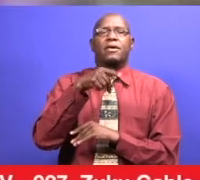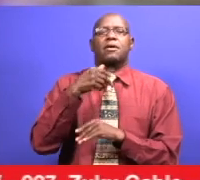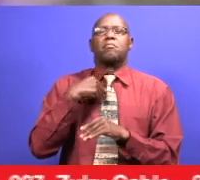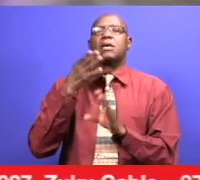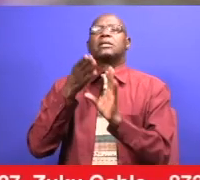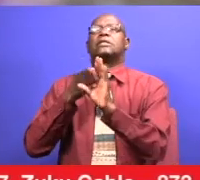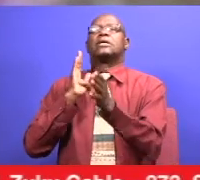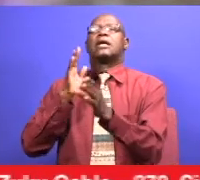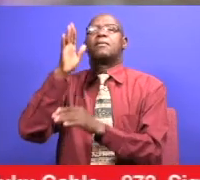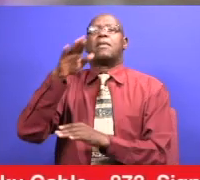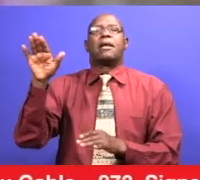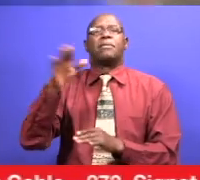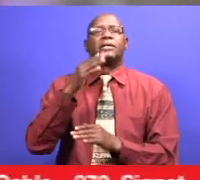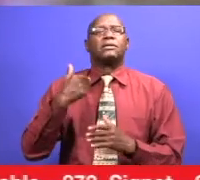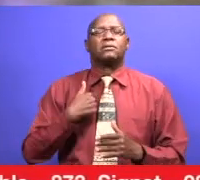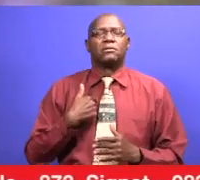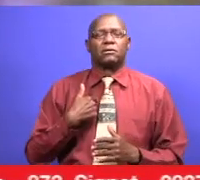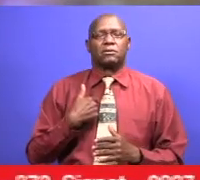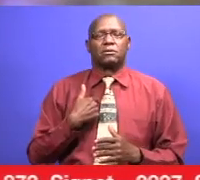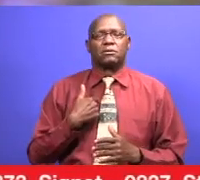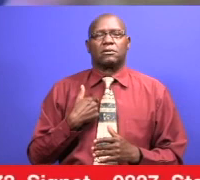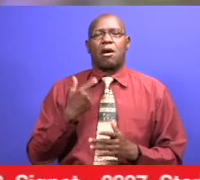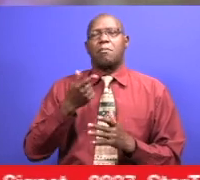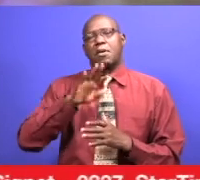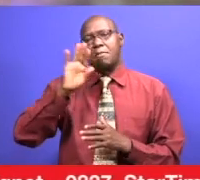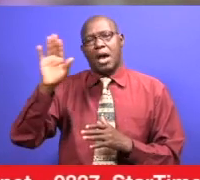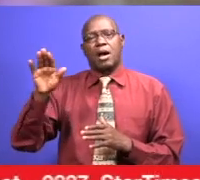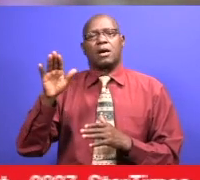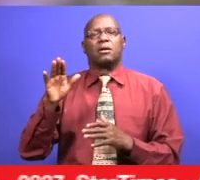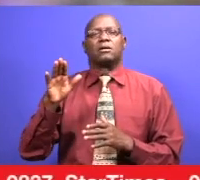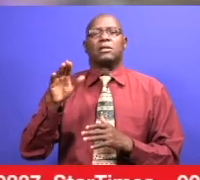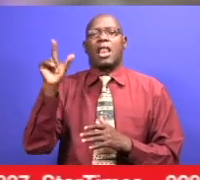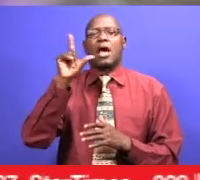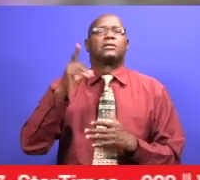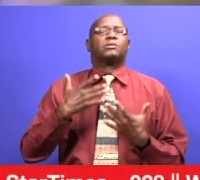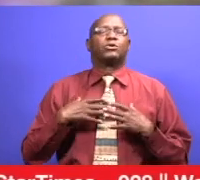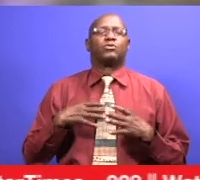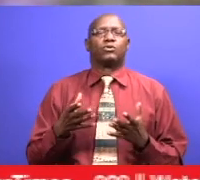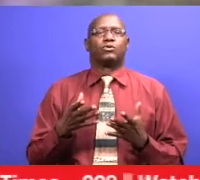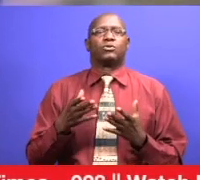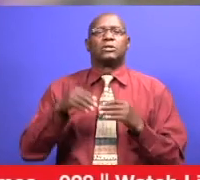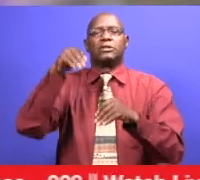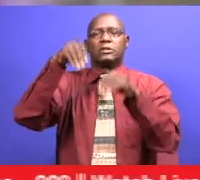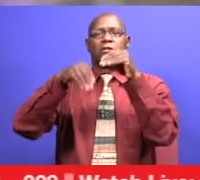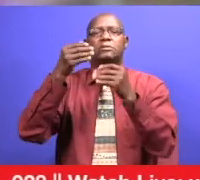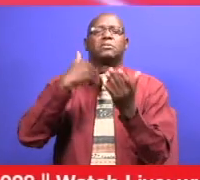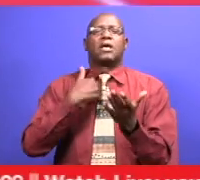nilijiuzulu kwa bunge, nikarudi hapa kwa watu wa Langata, wakanichagulia